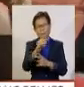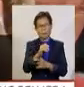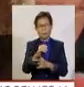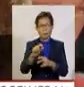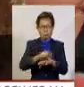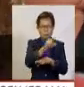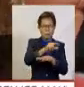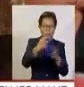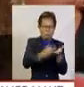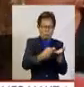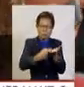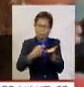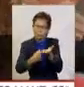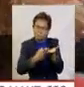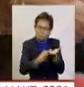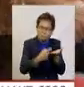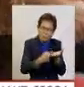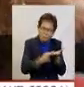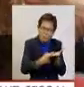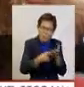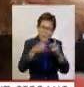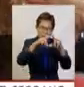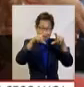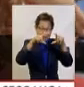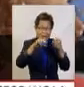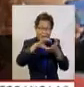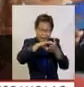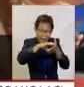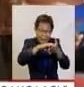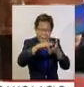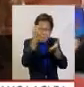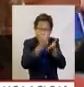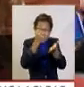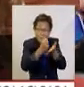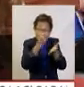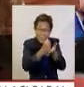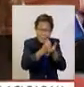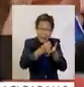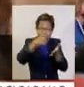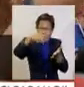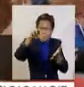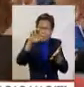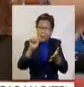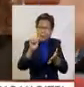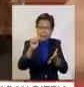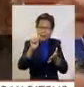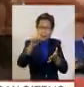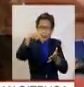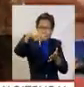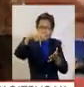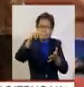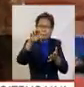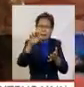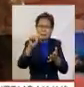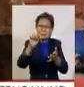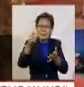dia punya voucher-voucher ataupun bukan voucher, kad yang bas prasarana dan dimanfaatkan